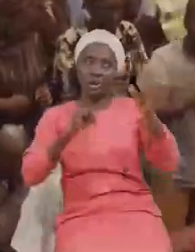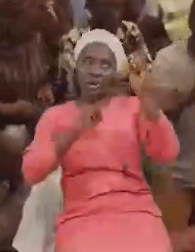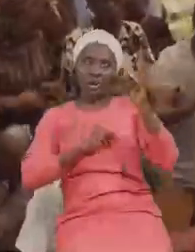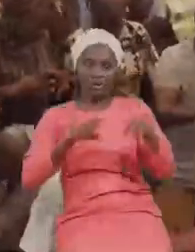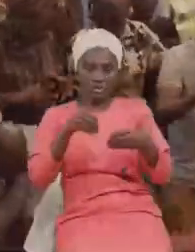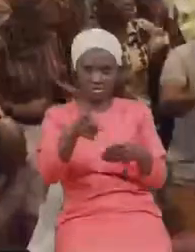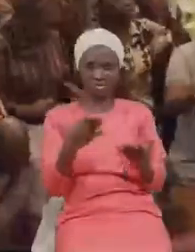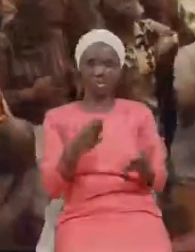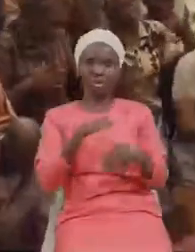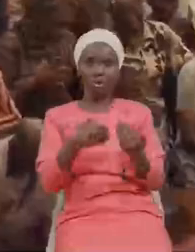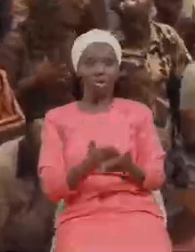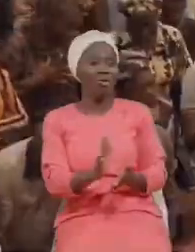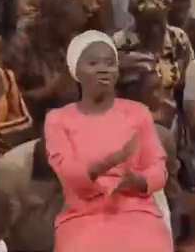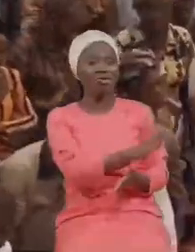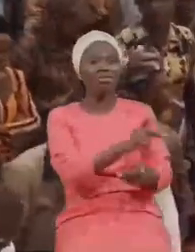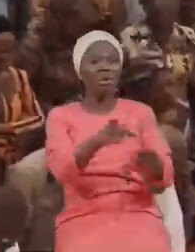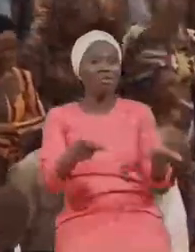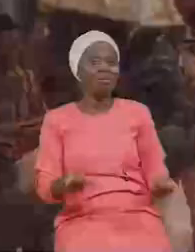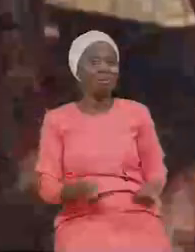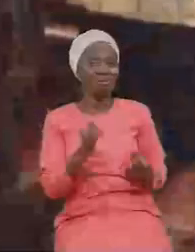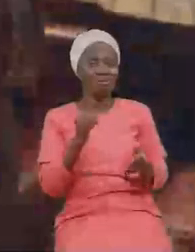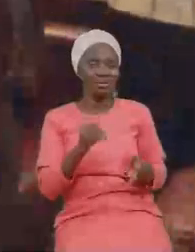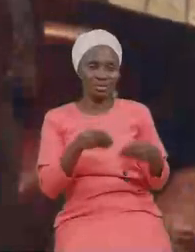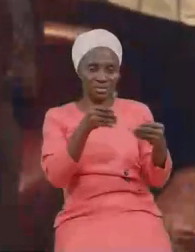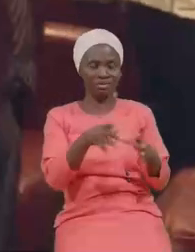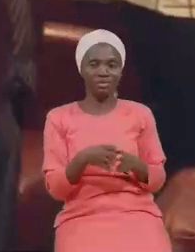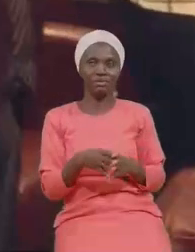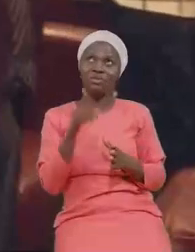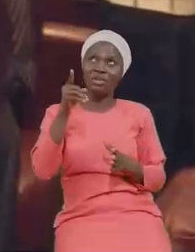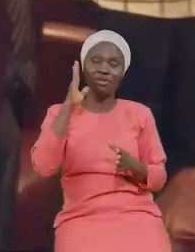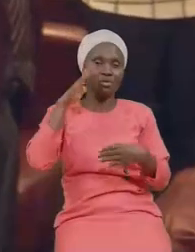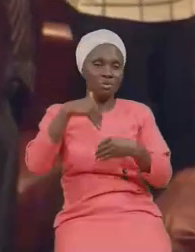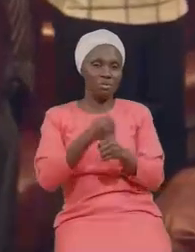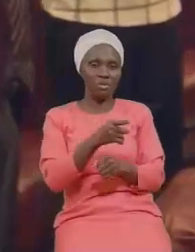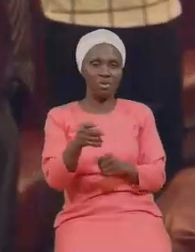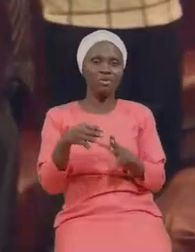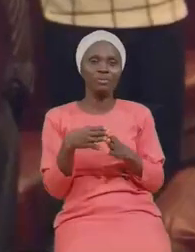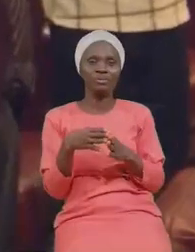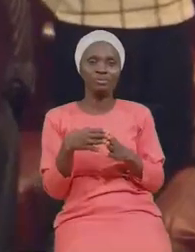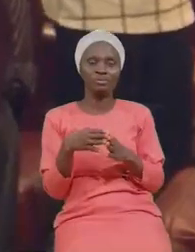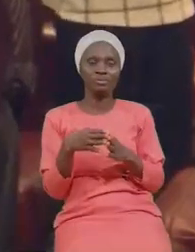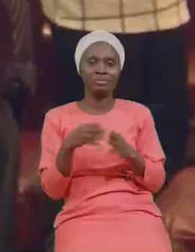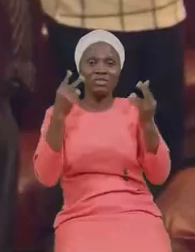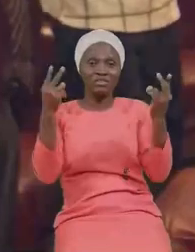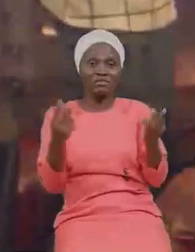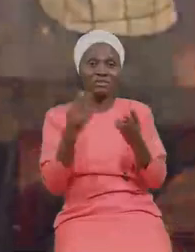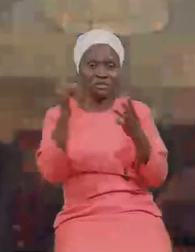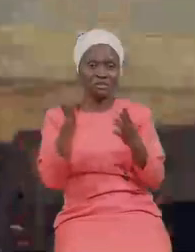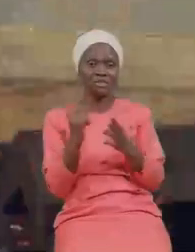tout le territoire il fera de toi un victorieux